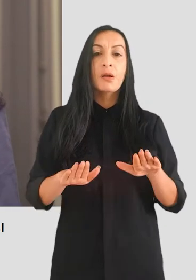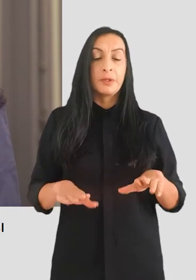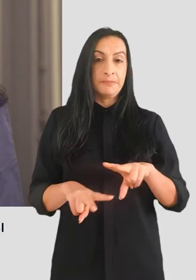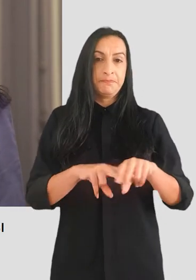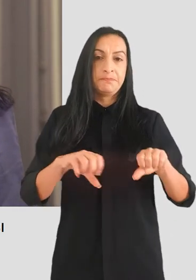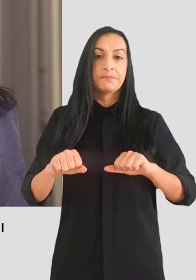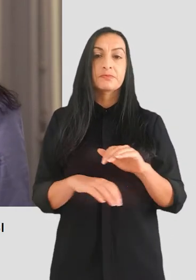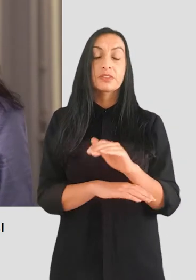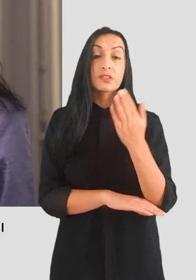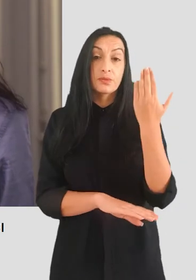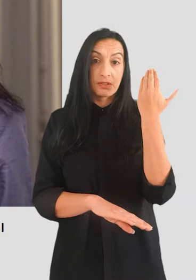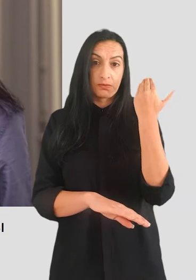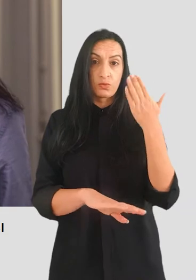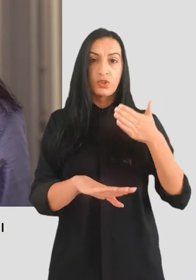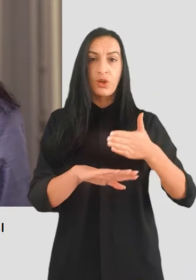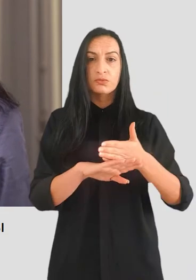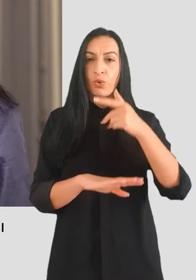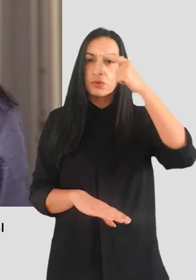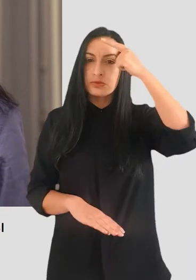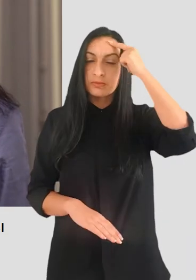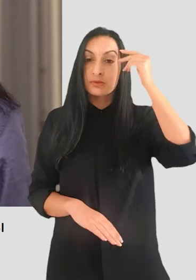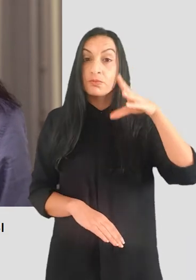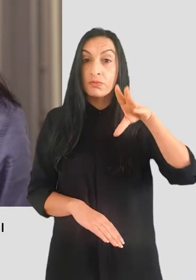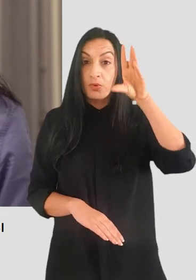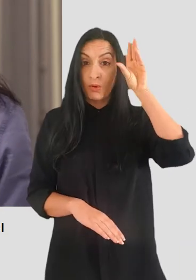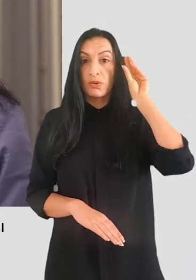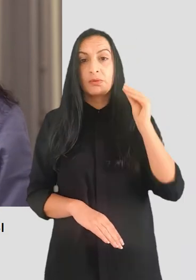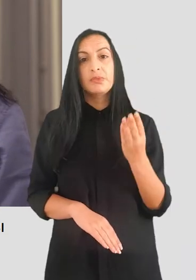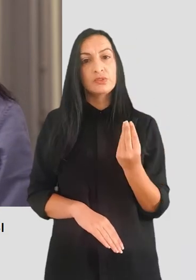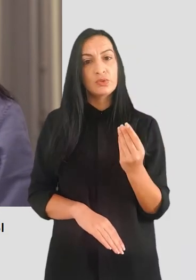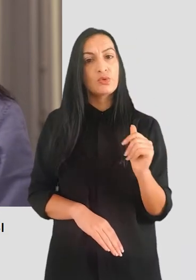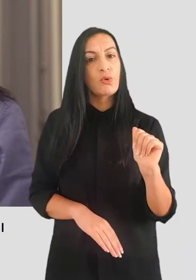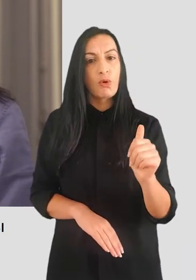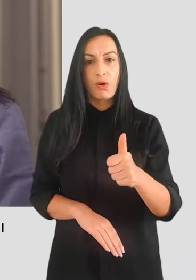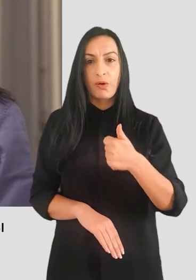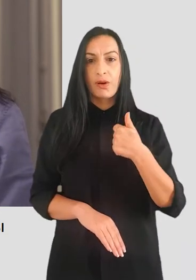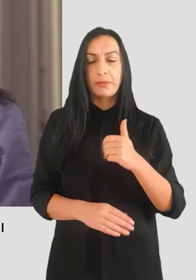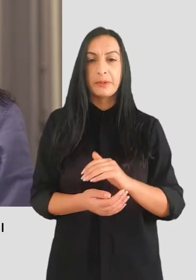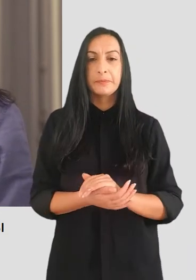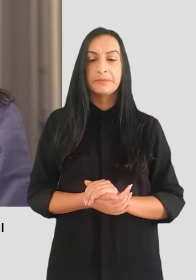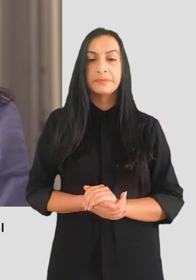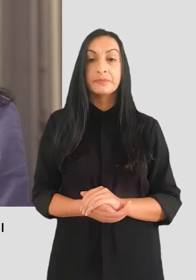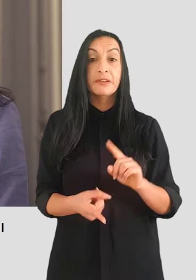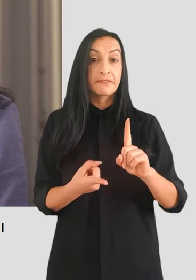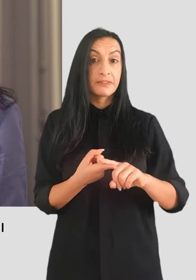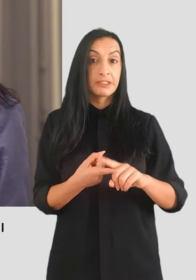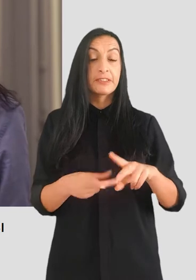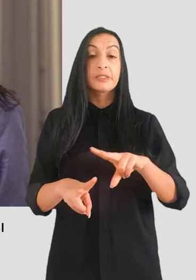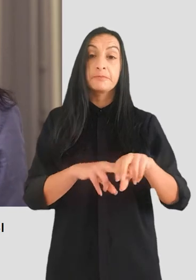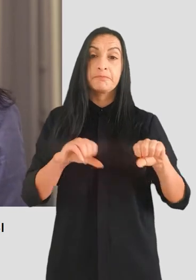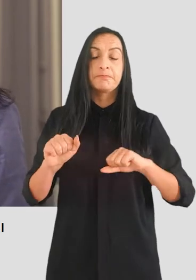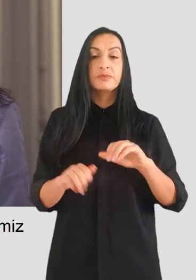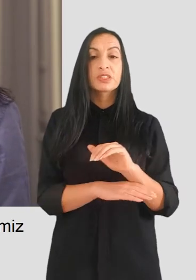türü. Dolayısıyla hem öncesinde bilgilenmek, cinsel şiddet sonrası ne yapacağımız hakkında